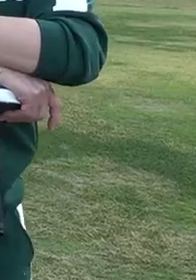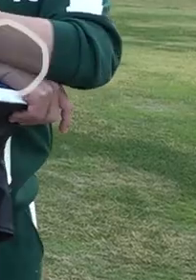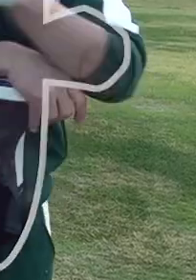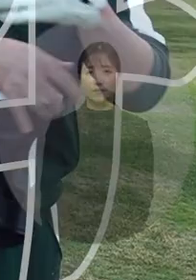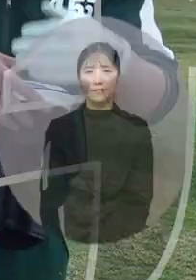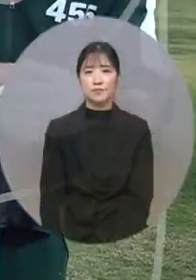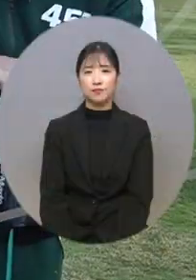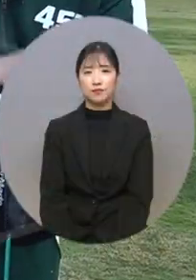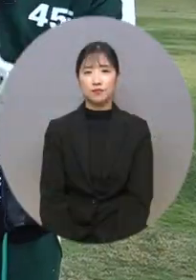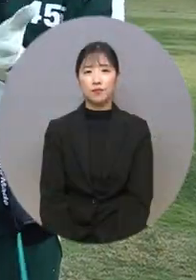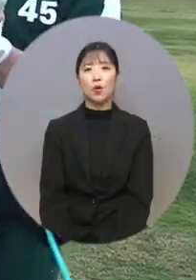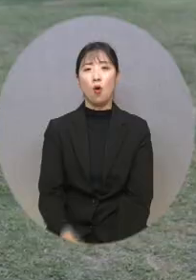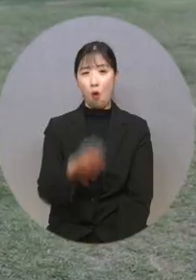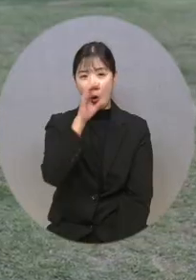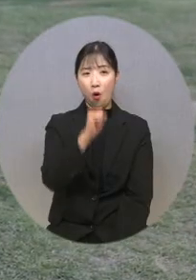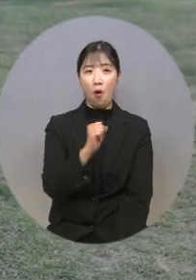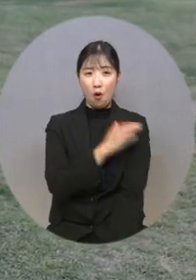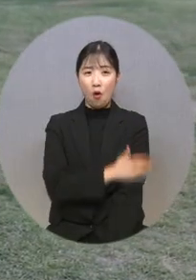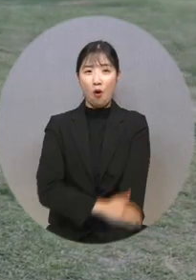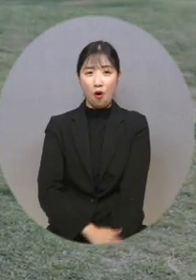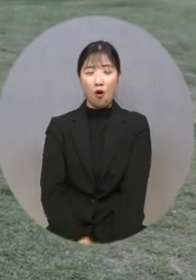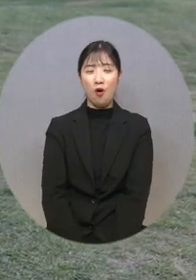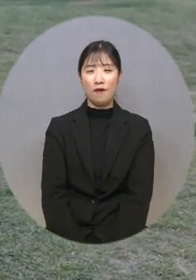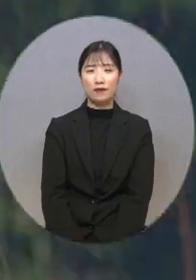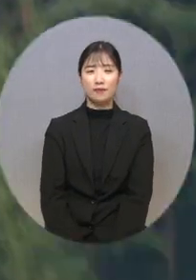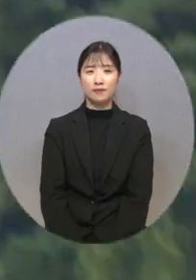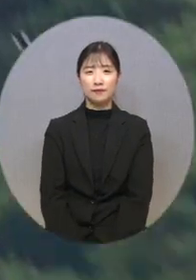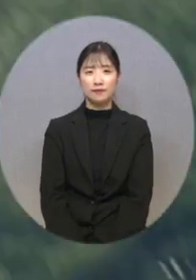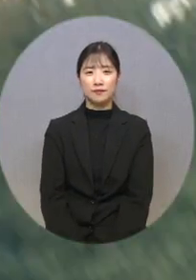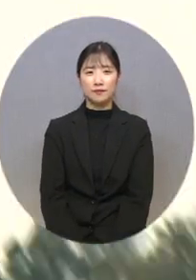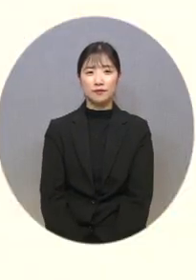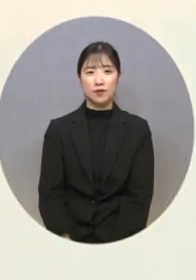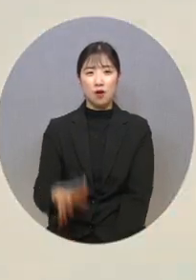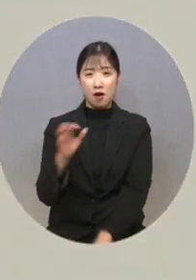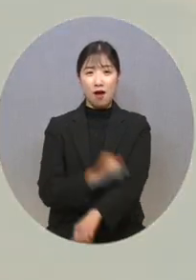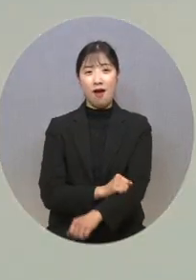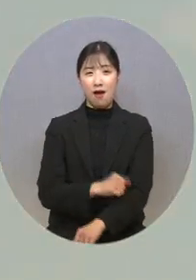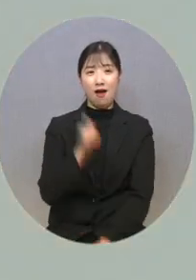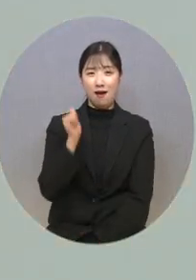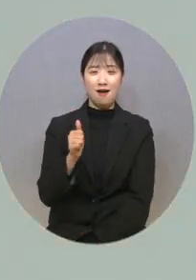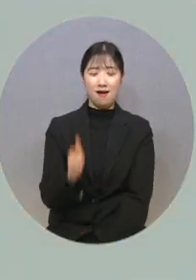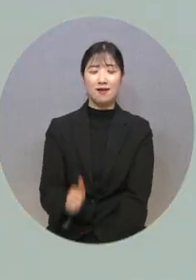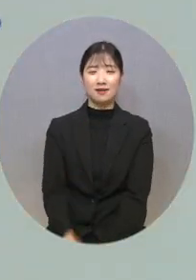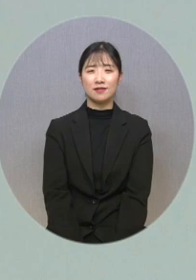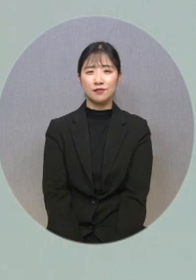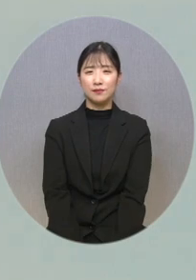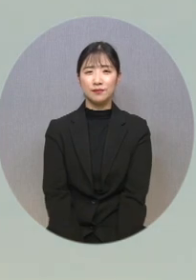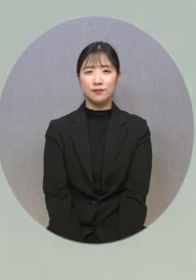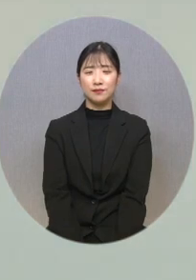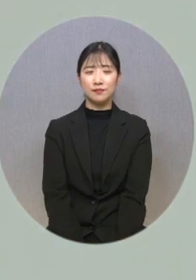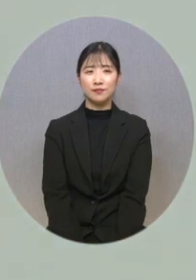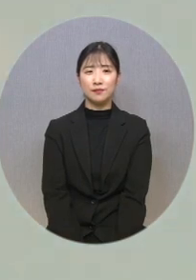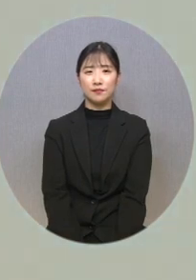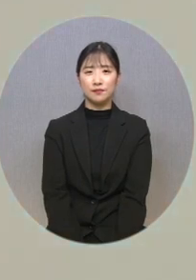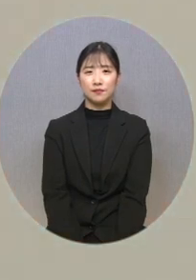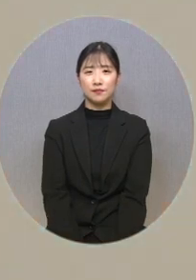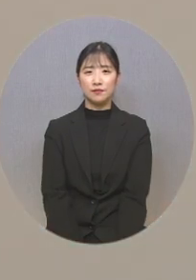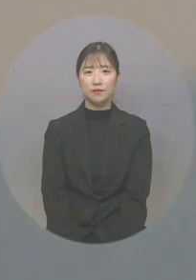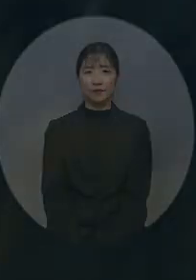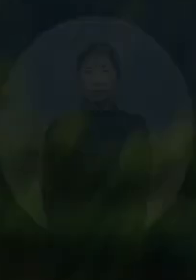우와! 굿샷! 우와! 굿샷!